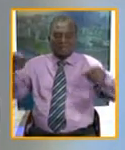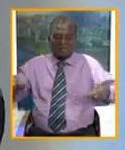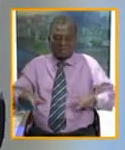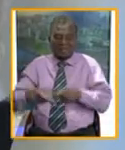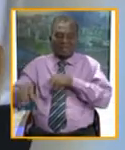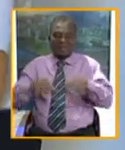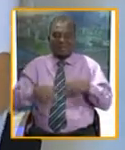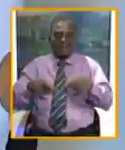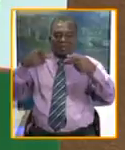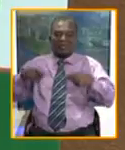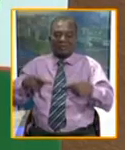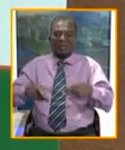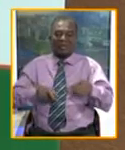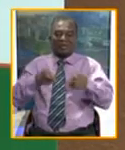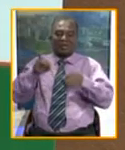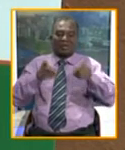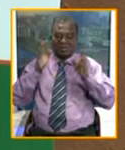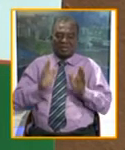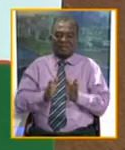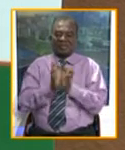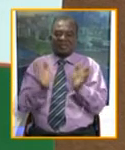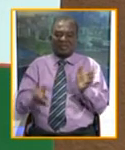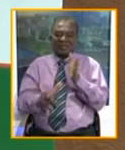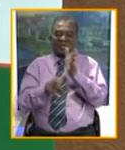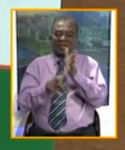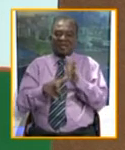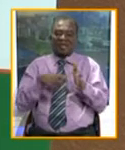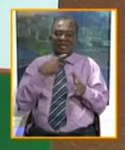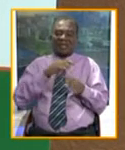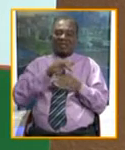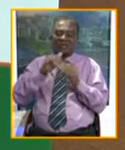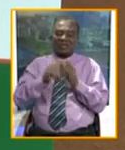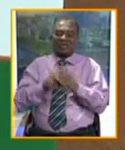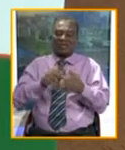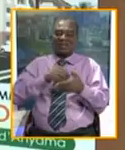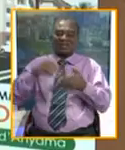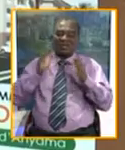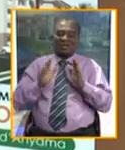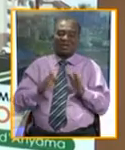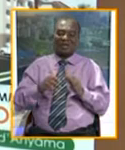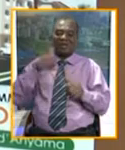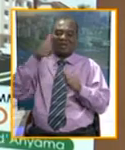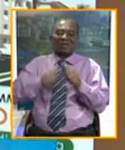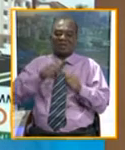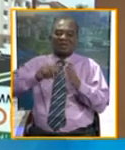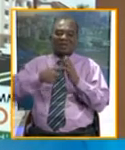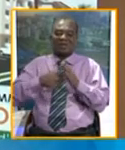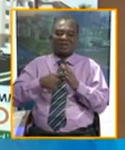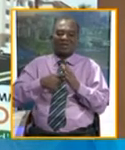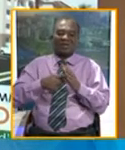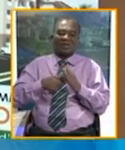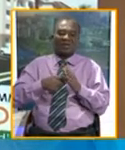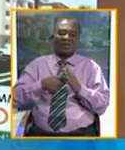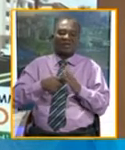du directeur général adjoint de la Sicogi, qui a rassuré l'ensemble des souscripteurs de ce programme. Chaque fois, comme l'avait dit notre